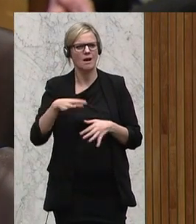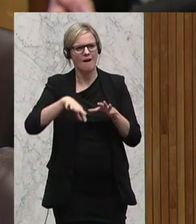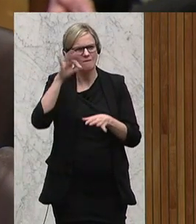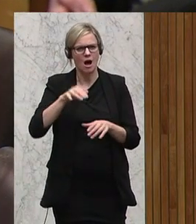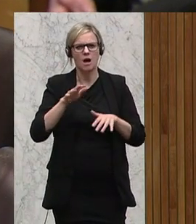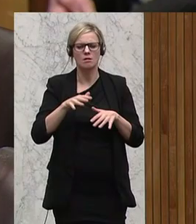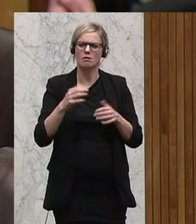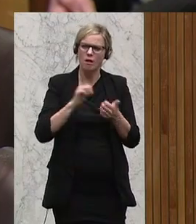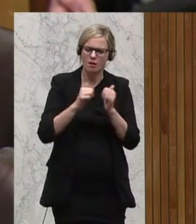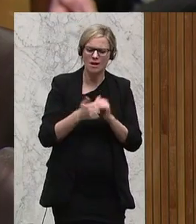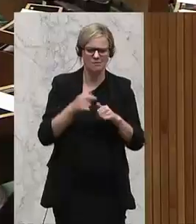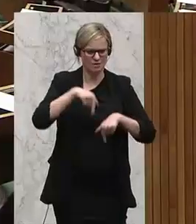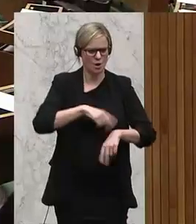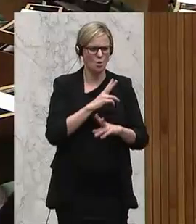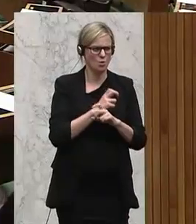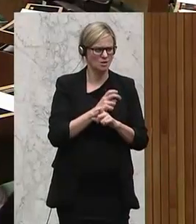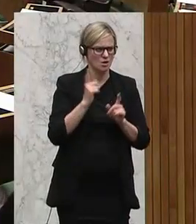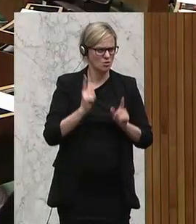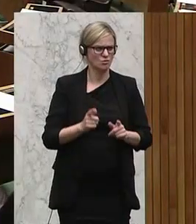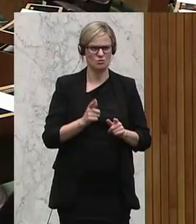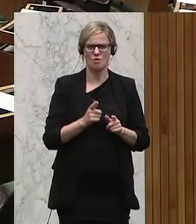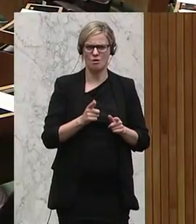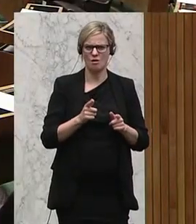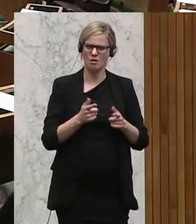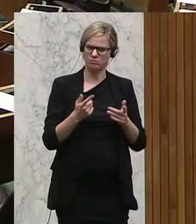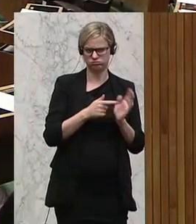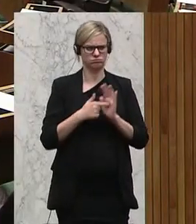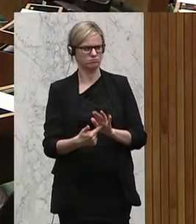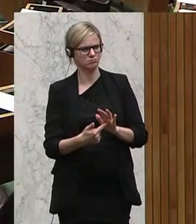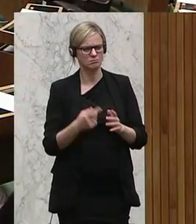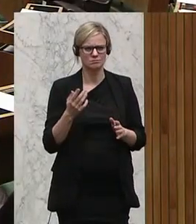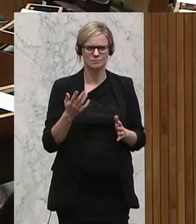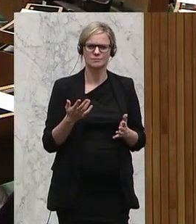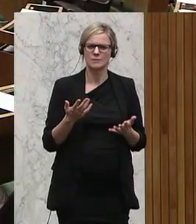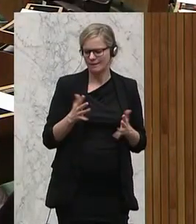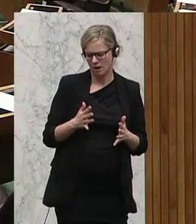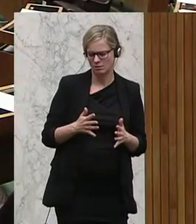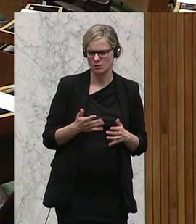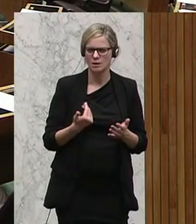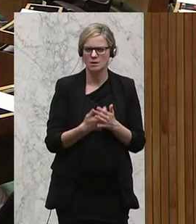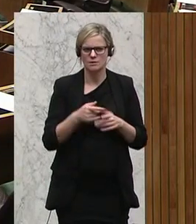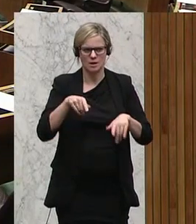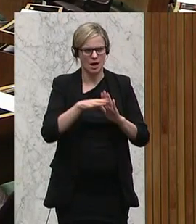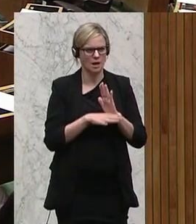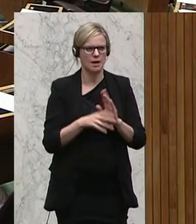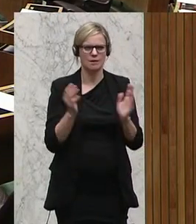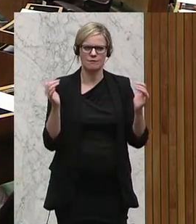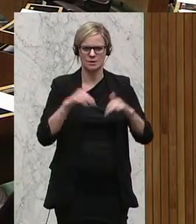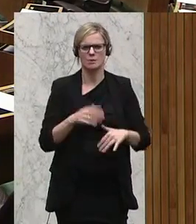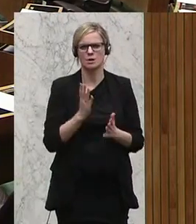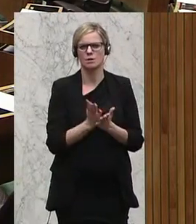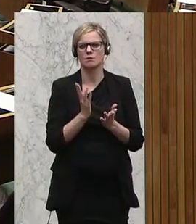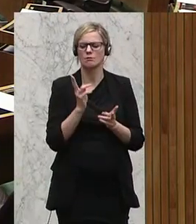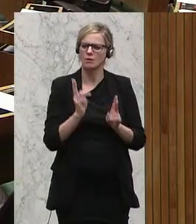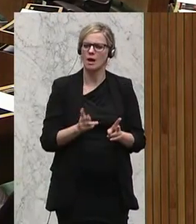politische Konflikte nicht auf österreichischem Boden ausgetragen werden sollen. Und daher können mit dieser Regelung, die wir treffen, Versammlungen untersagt